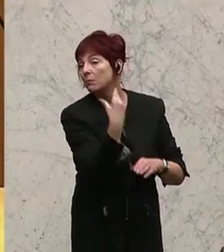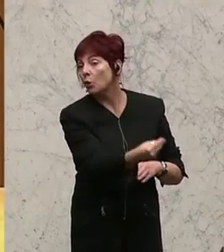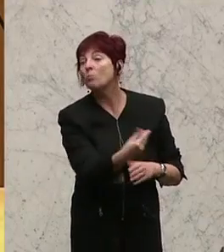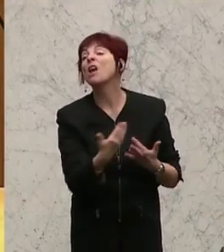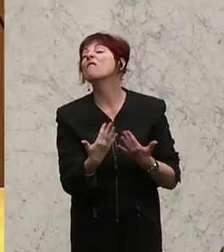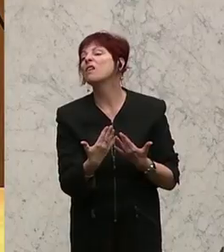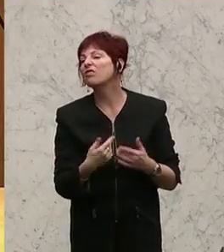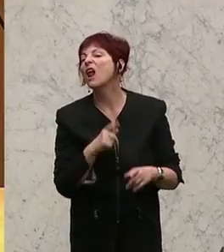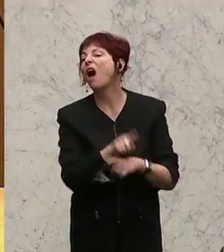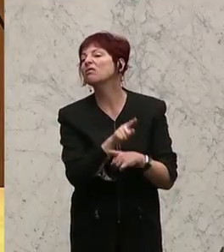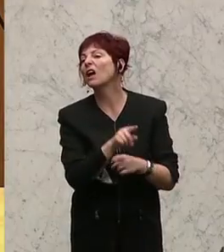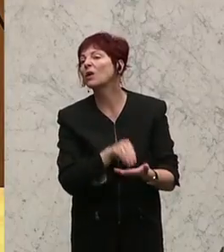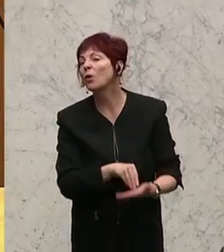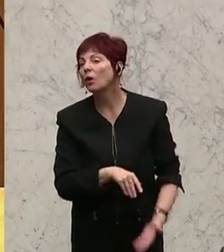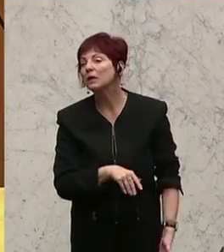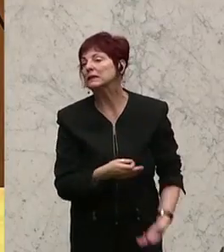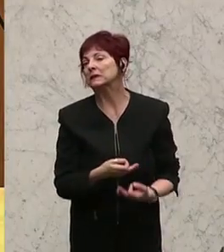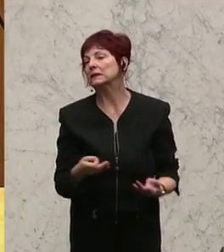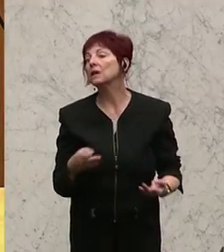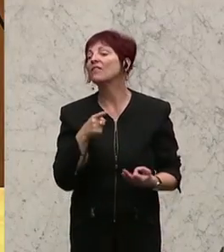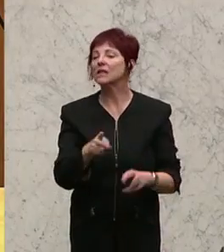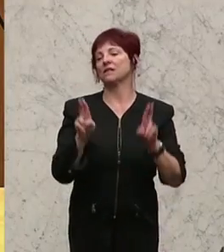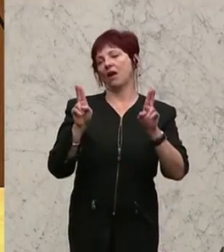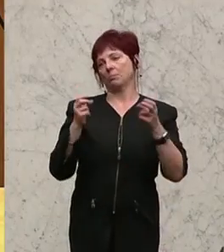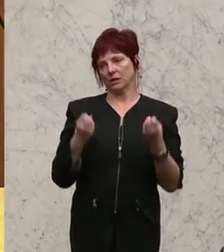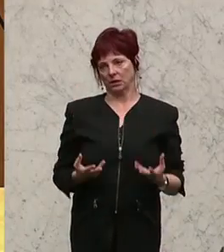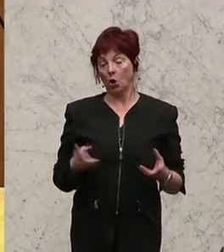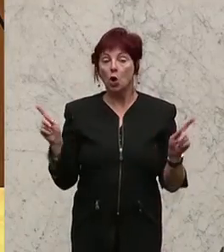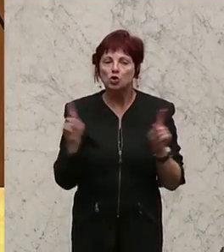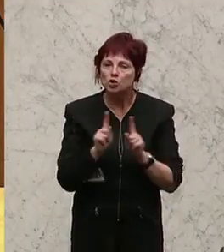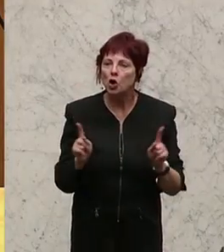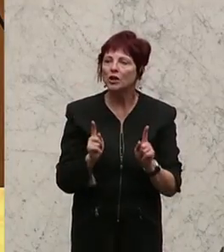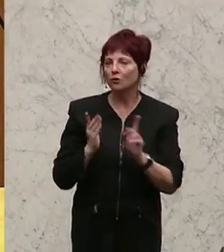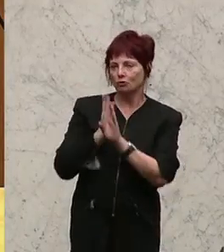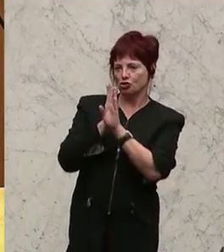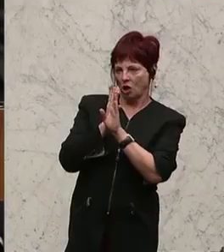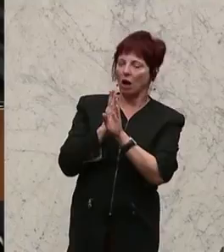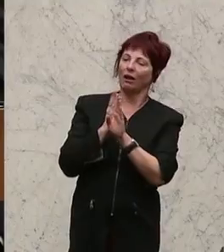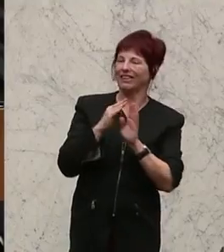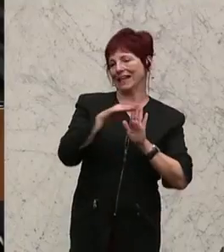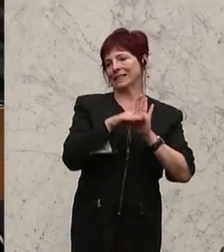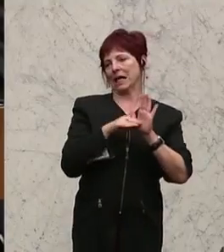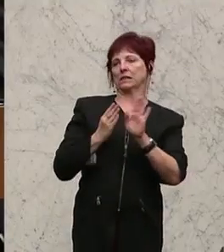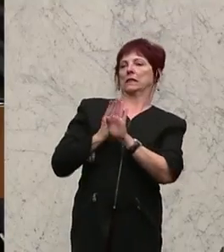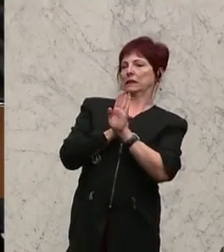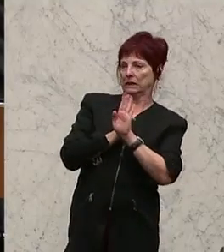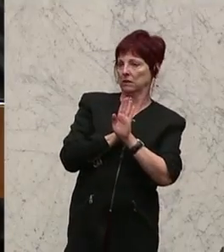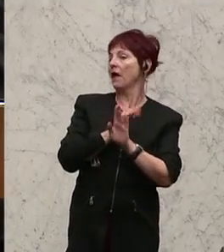Fakten. Verstecken wir uns nicht hinter den Paragraphen, reden wir übers Leben. Ich glaube, das ist das ganz Entscheidende.